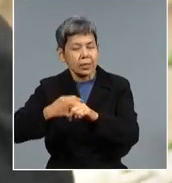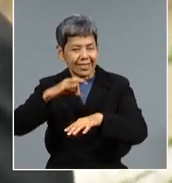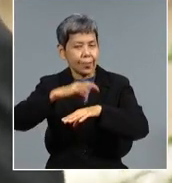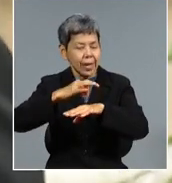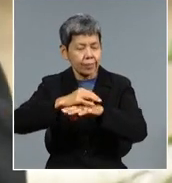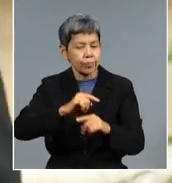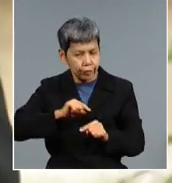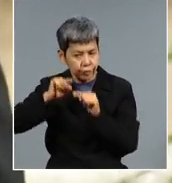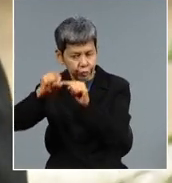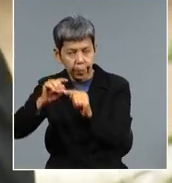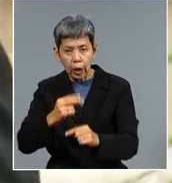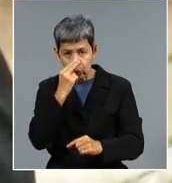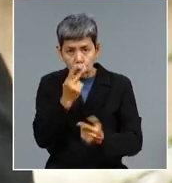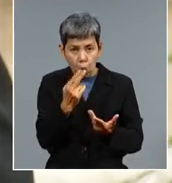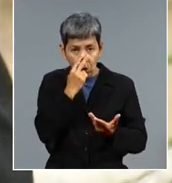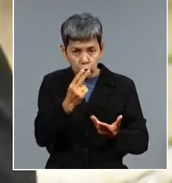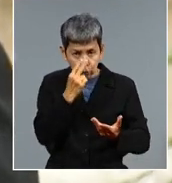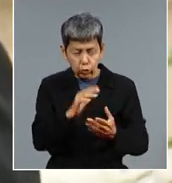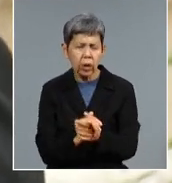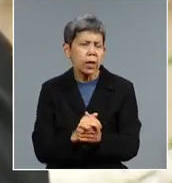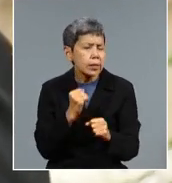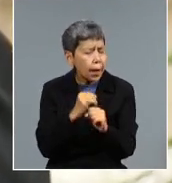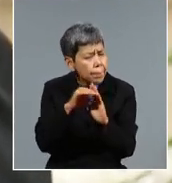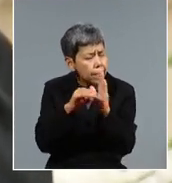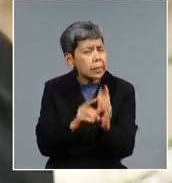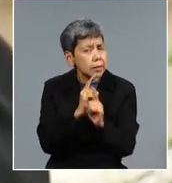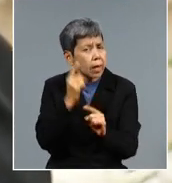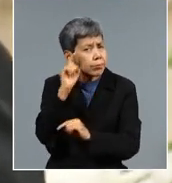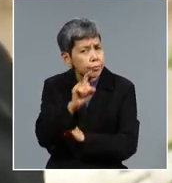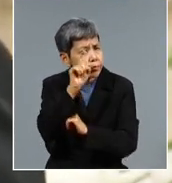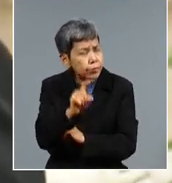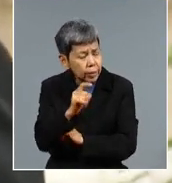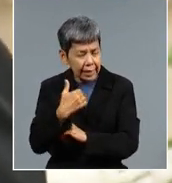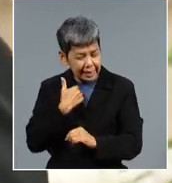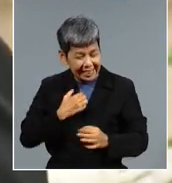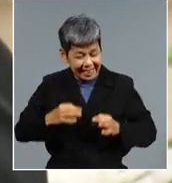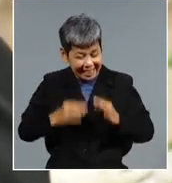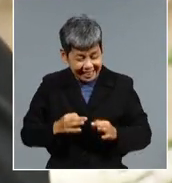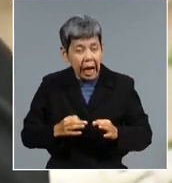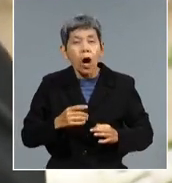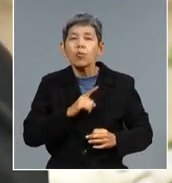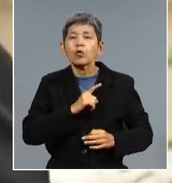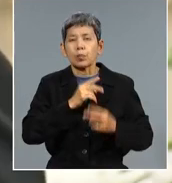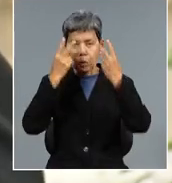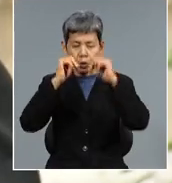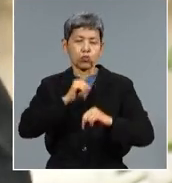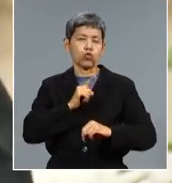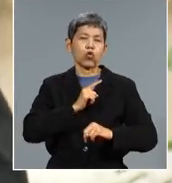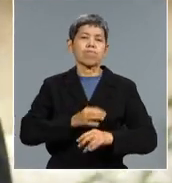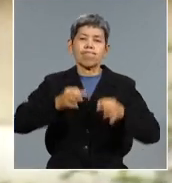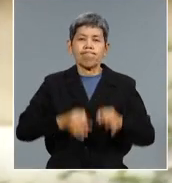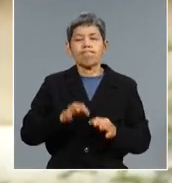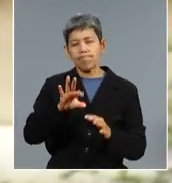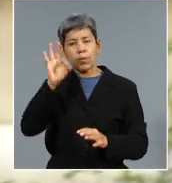นี้เดี๋ยวต้องรอดูค่ะว่าจะเป็นไปตามนี้ไหมผู้ที่ตัดสินใจคนสุดท้ายก็คือนายกรัฐมนตรีค่ะ